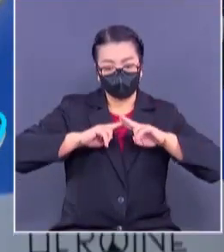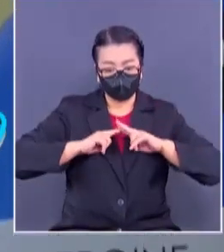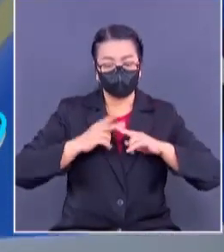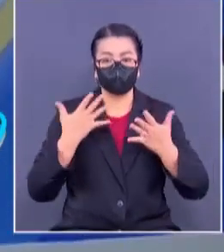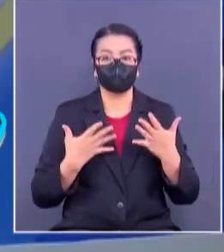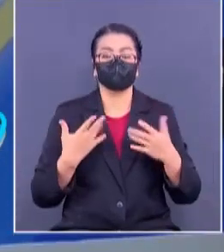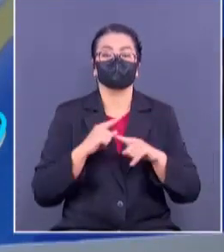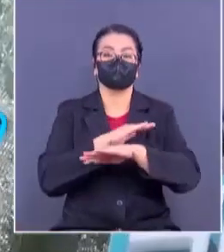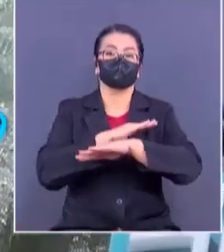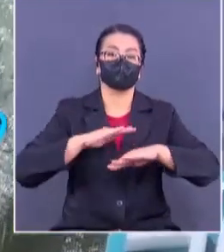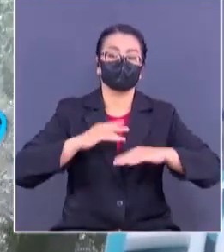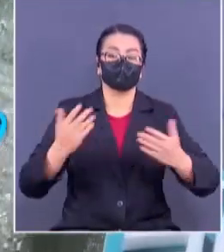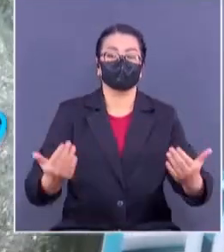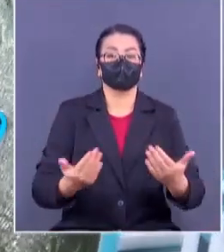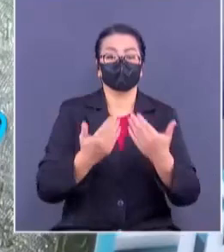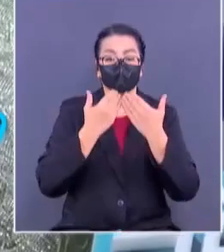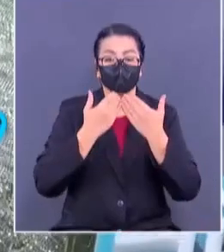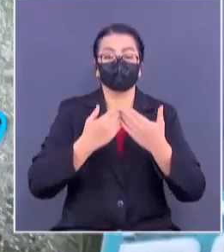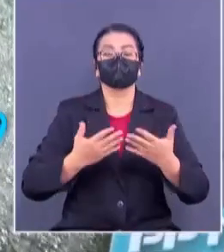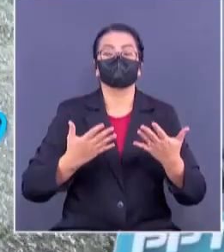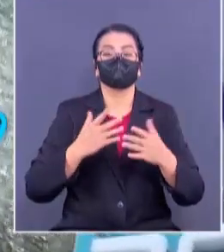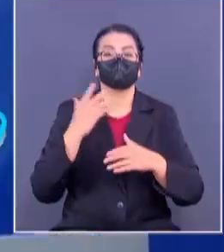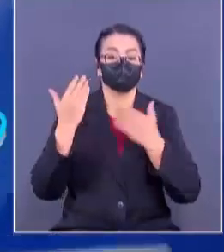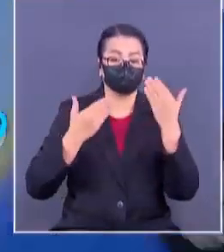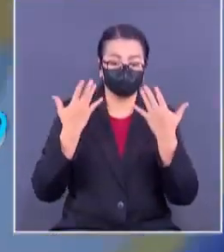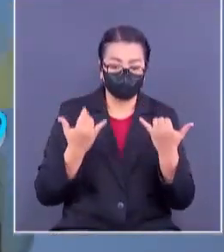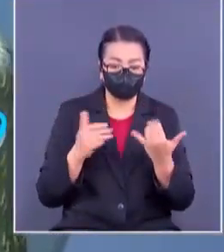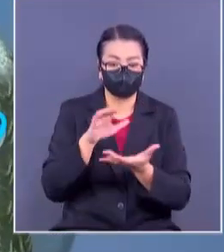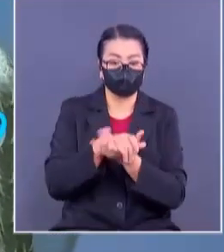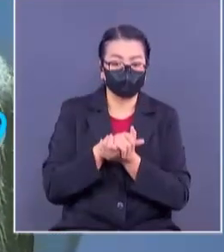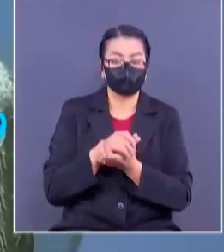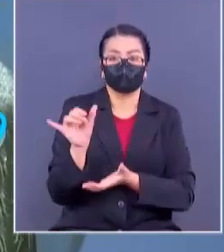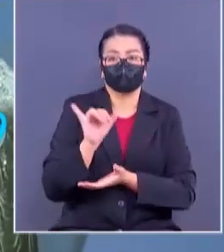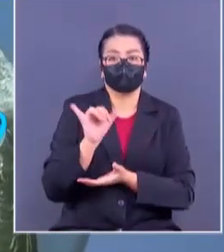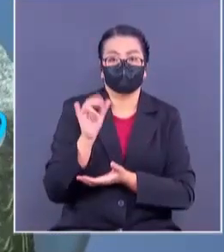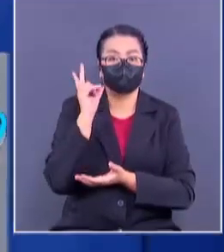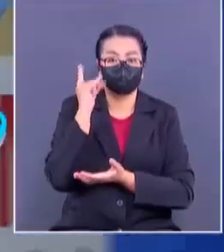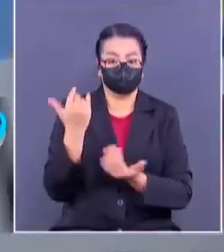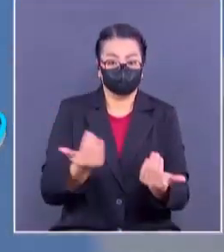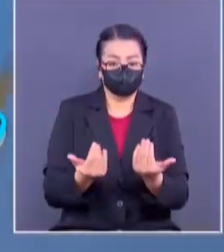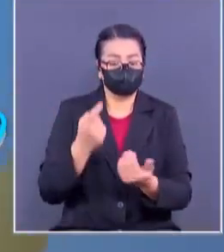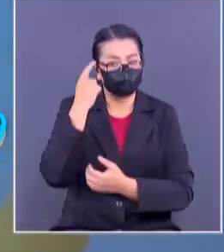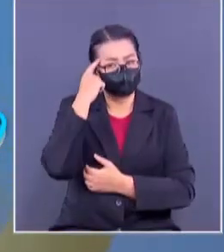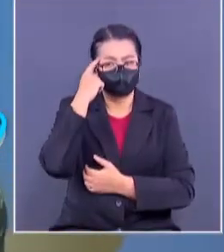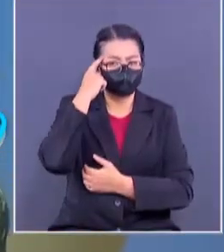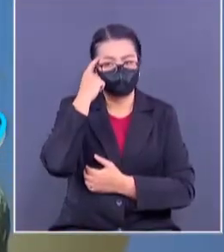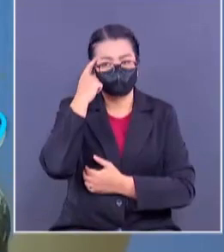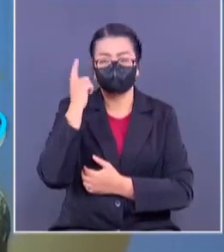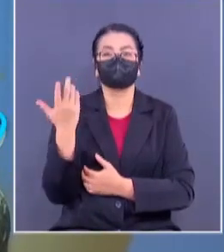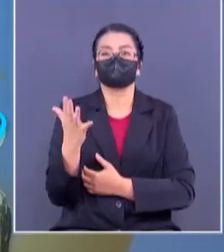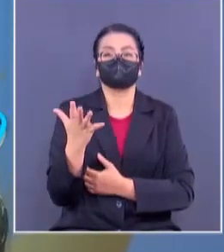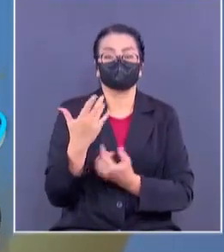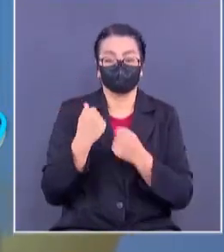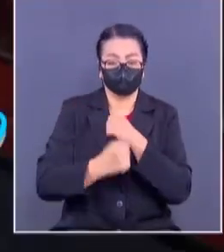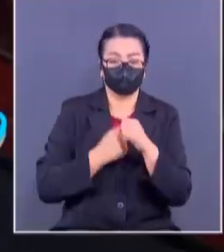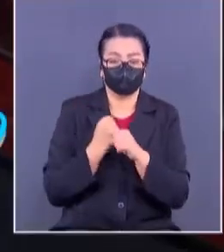จากการเล่นโยคะส่วนในเรื่องข่าวดีก็ยังไม่ใช่เร็วๆนี้ค่ะเช่นเดียวกับเรื่องของทายาทที่ก็ไม่คิดว่าน่าจะมีด้วยเพราะด้